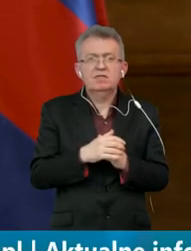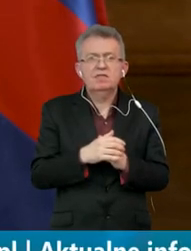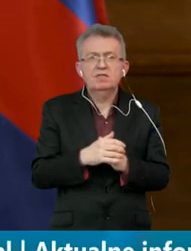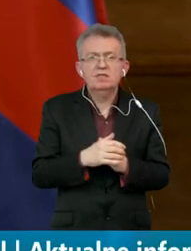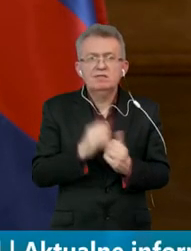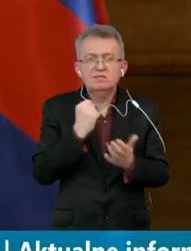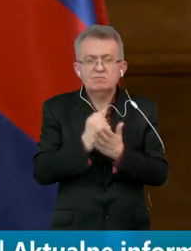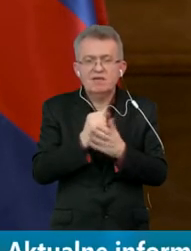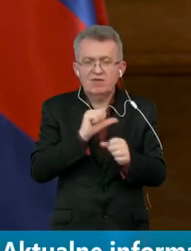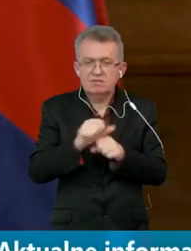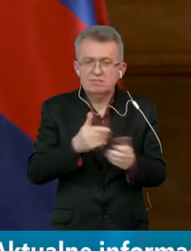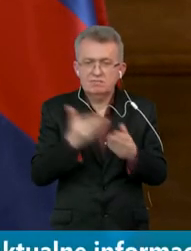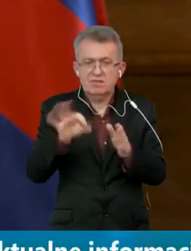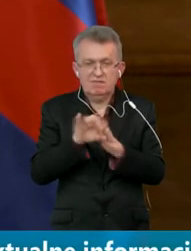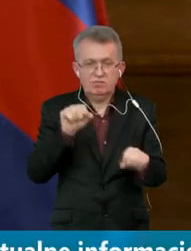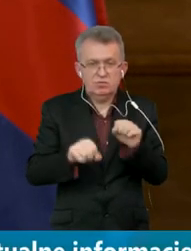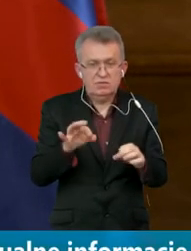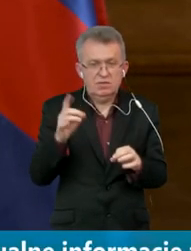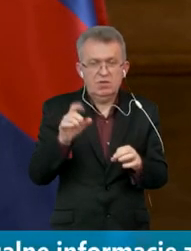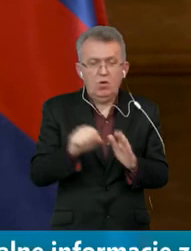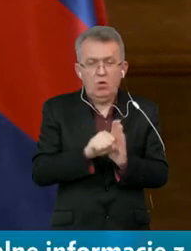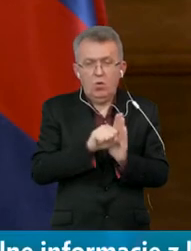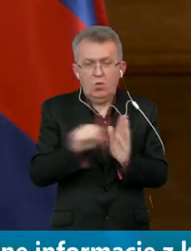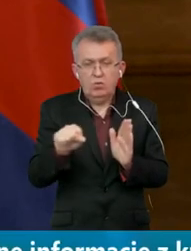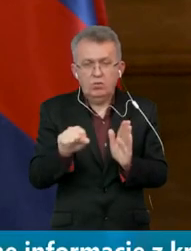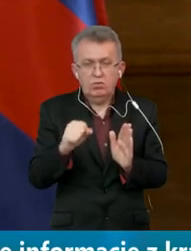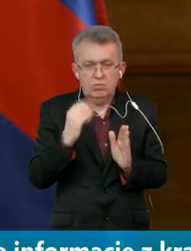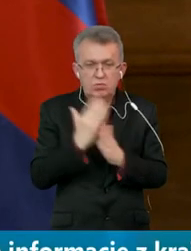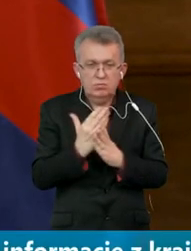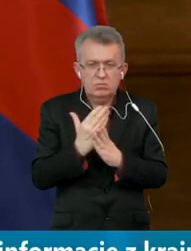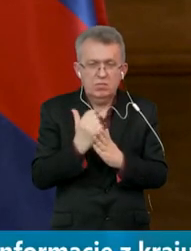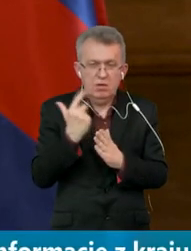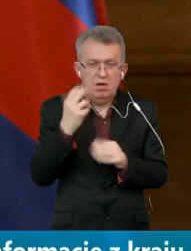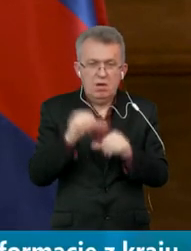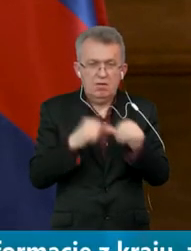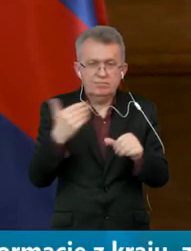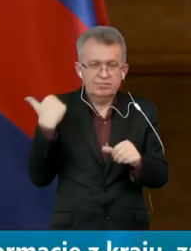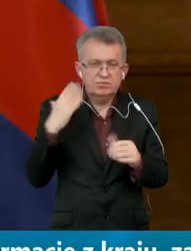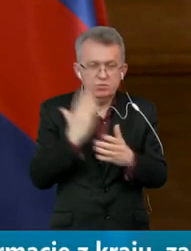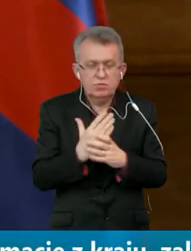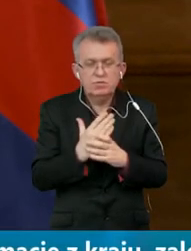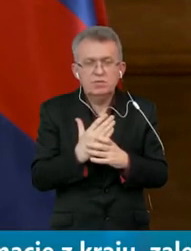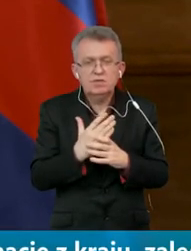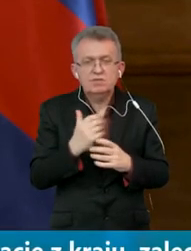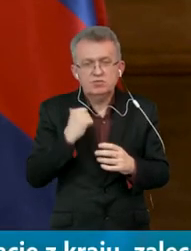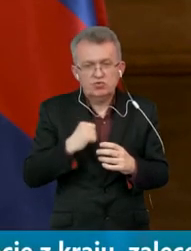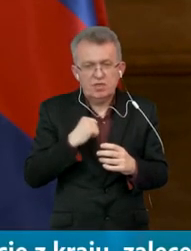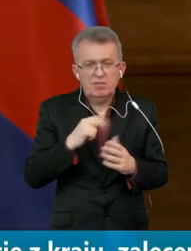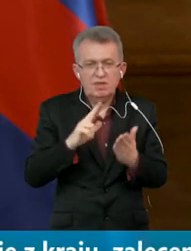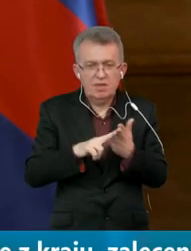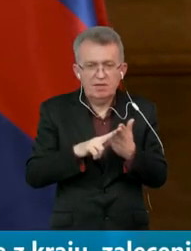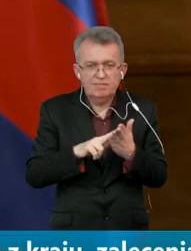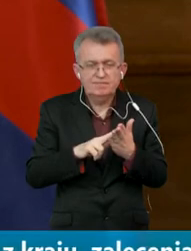jest w sądzie. Sprawa jest w sądzie od paru już lat. Z utęsknieniem czekamy na